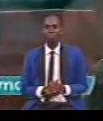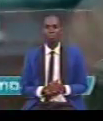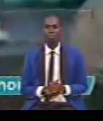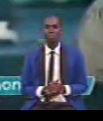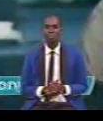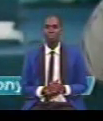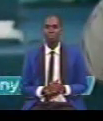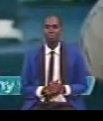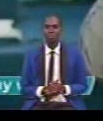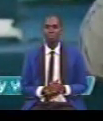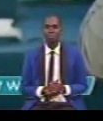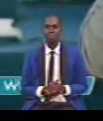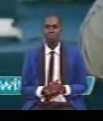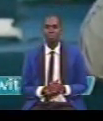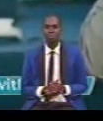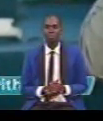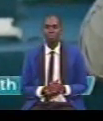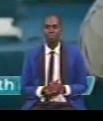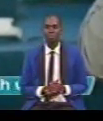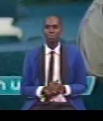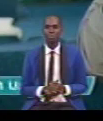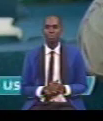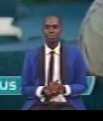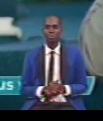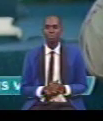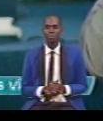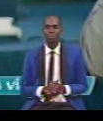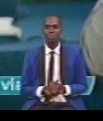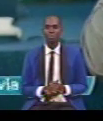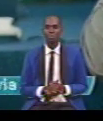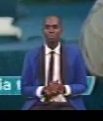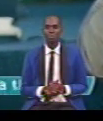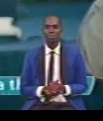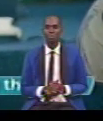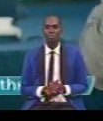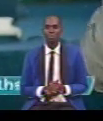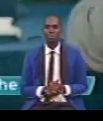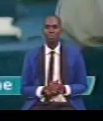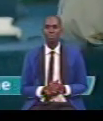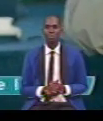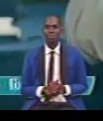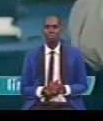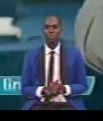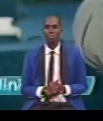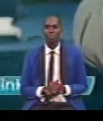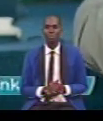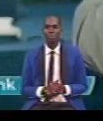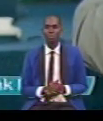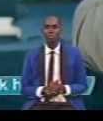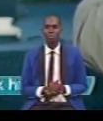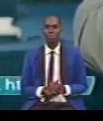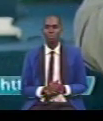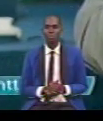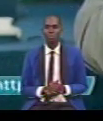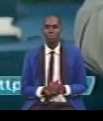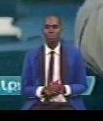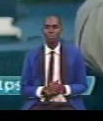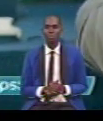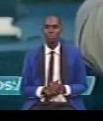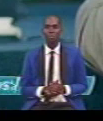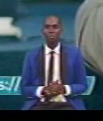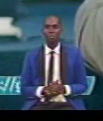pafia nchitikila no kumikosele shamwe bantu wa kwalesa. Muna inte wanu wa Pastor Kumuyi bari